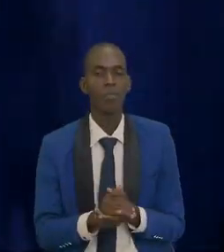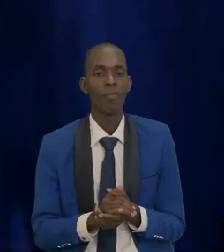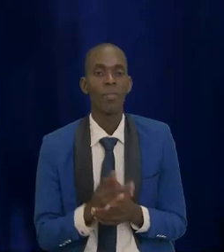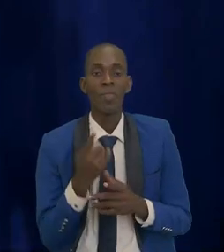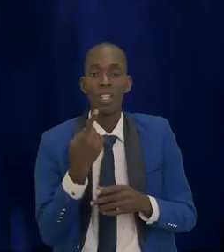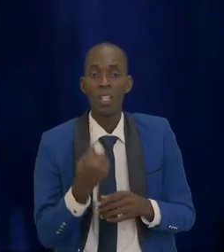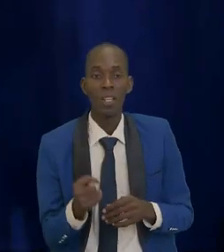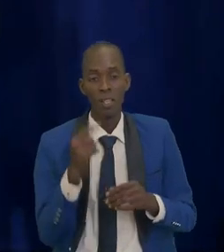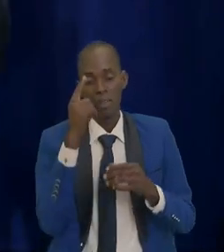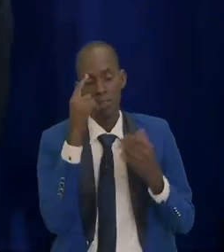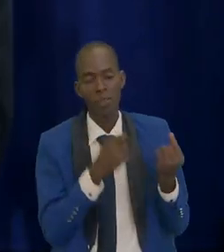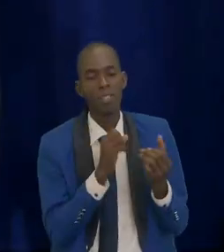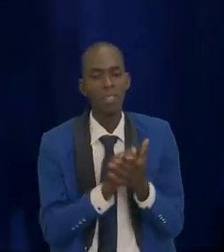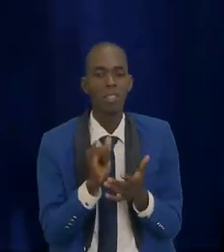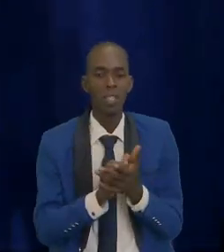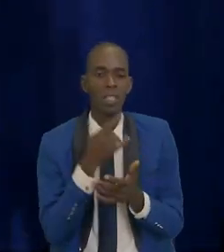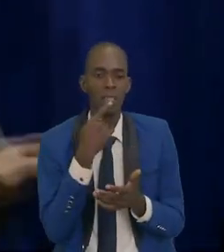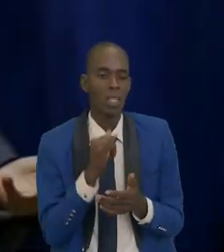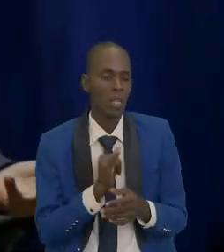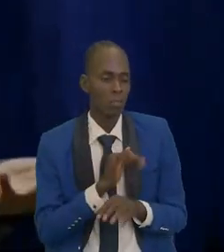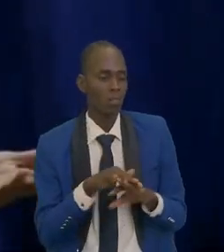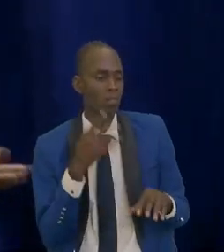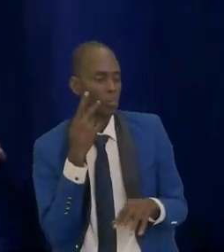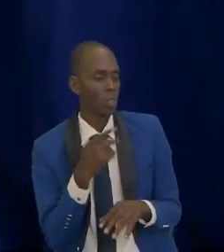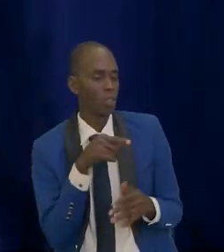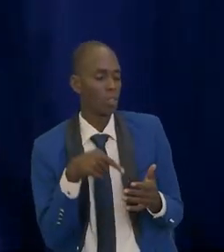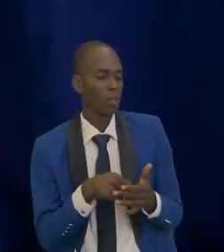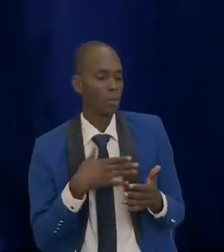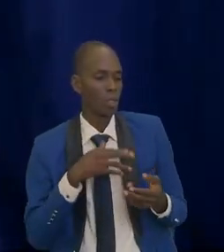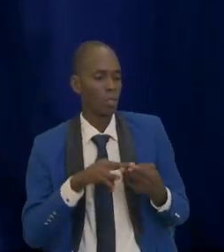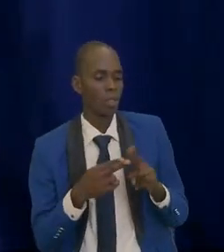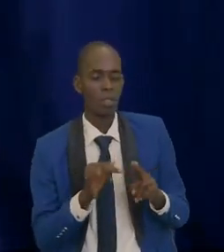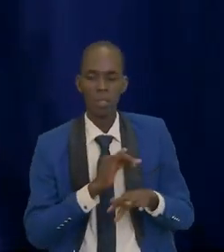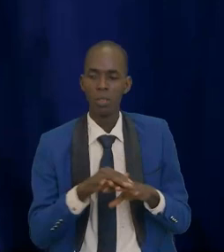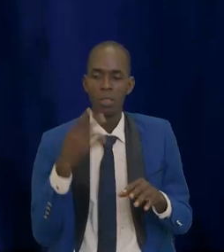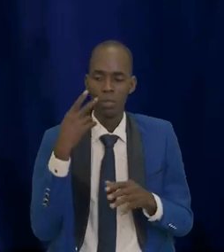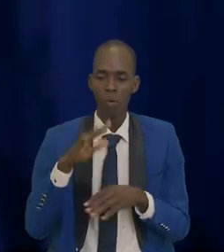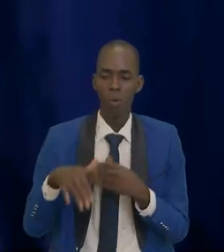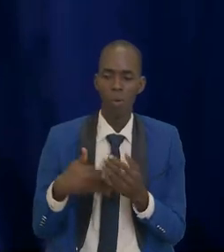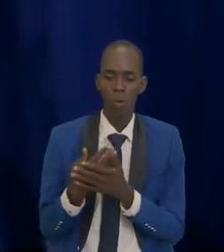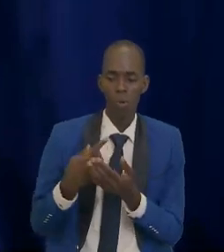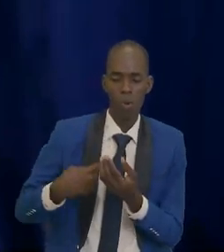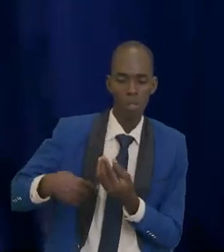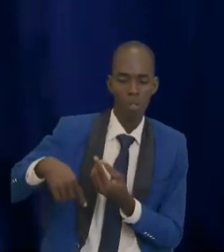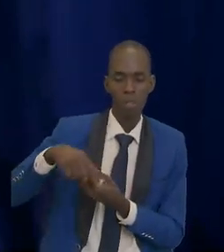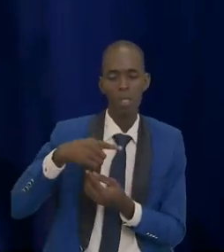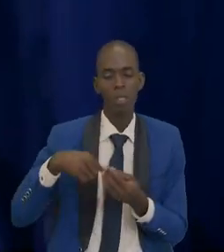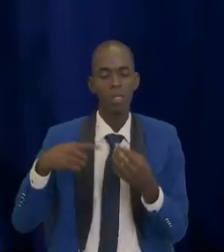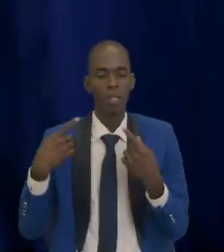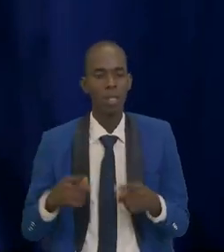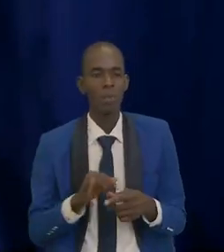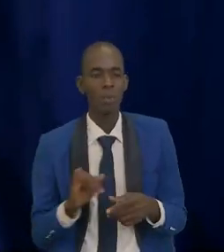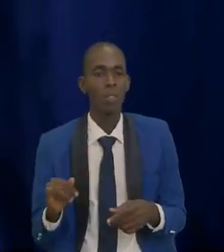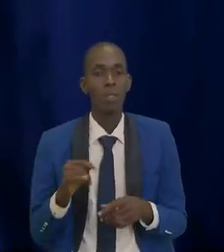La foi qui dit, je n'ai pas vu ça chez mes voisins, je n'ai pas vu ça autour de moi, mais j'ai